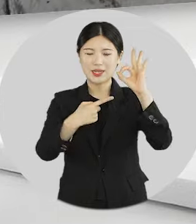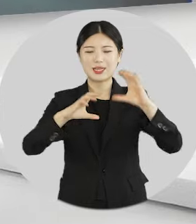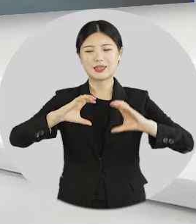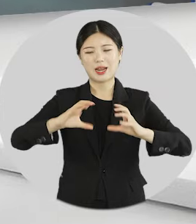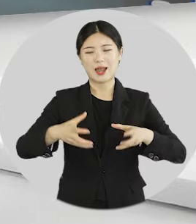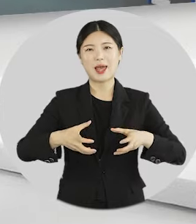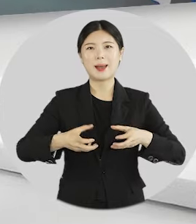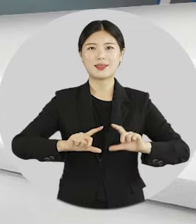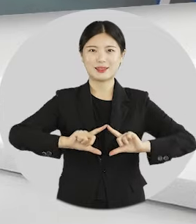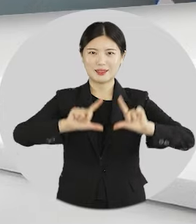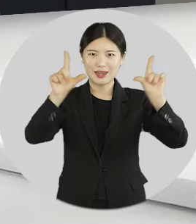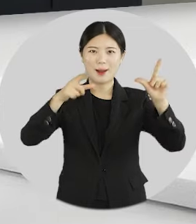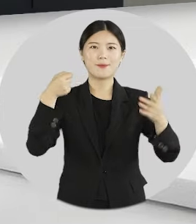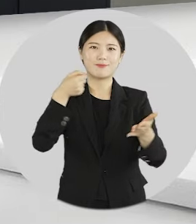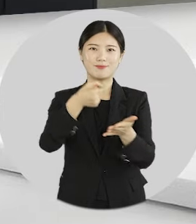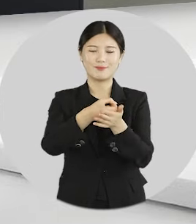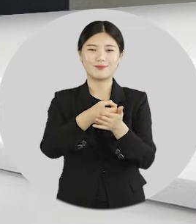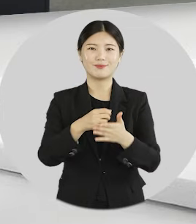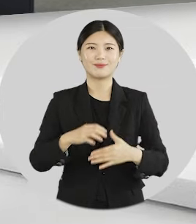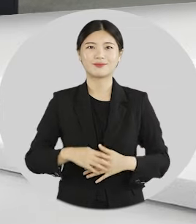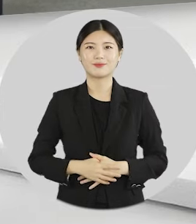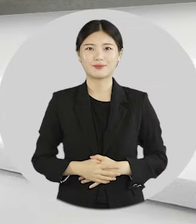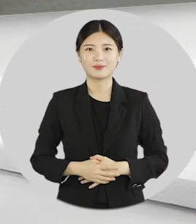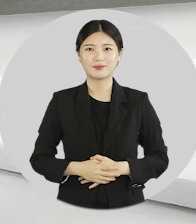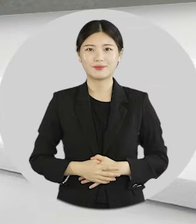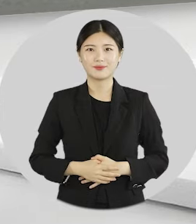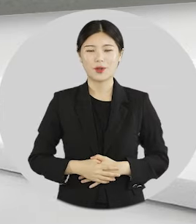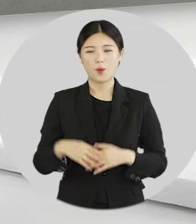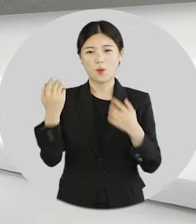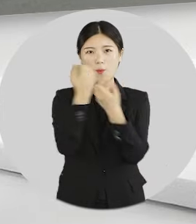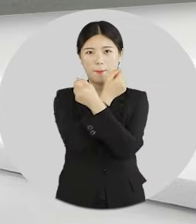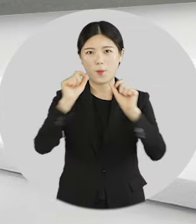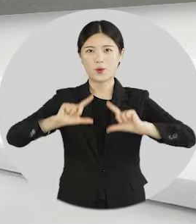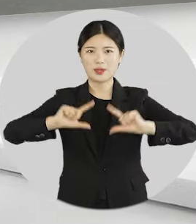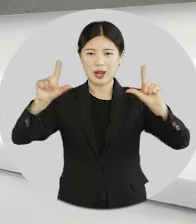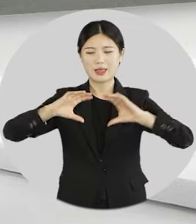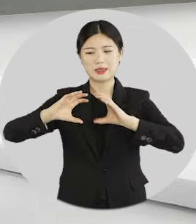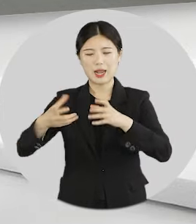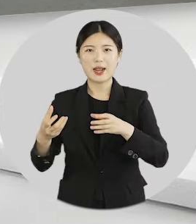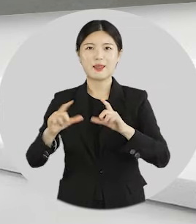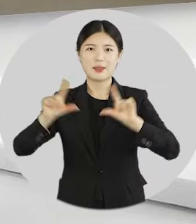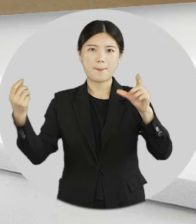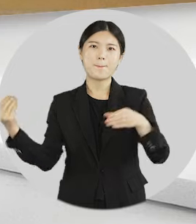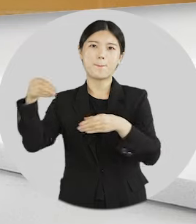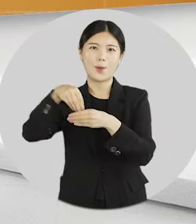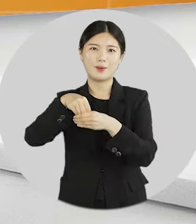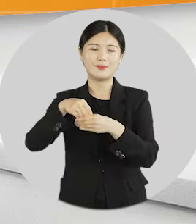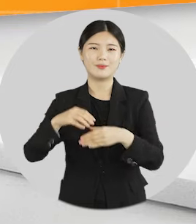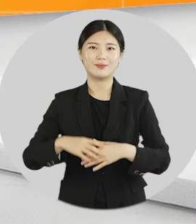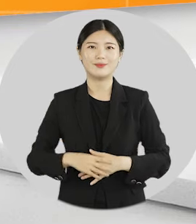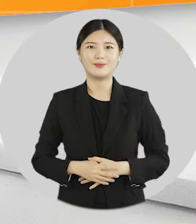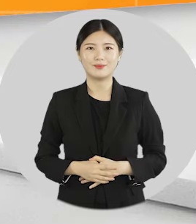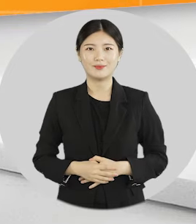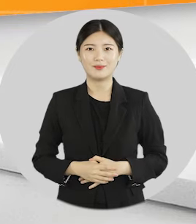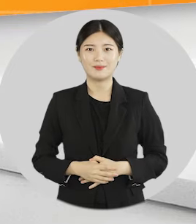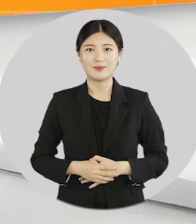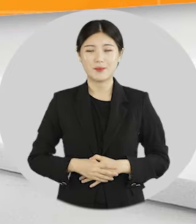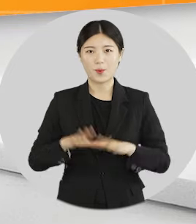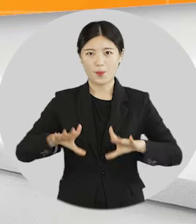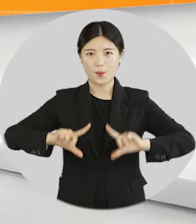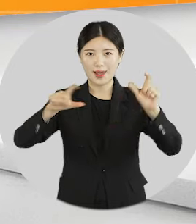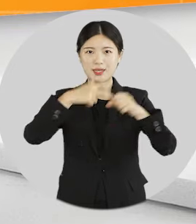제정된 국경일에 관련 법률에 의거 광복절이 국경일로 지정됐는데요. 이번